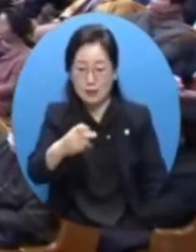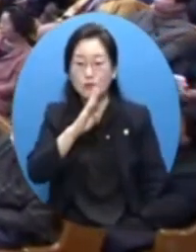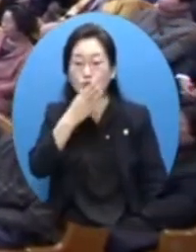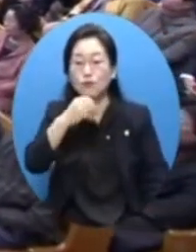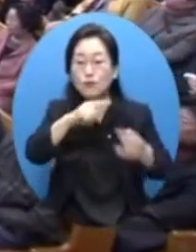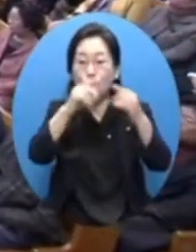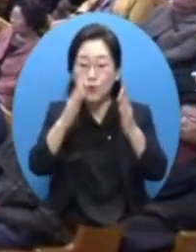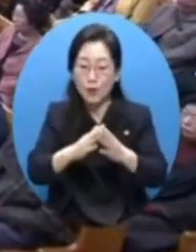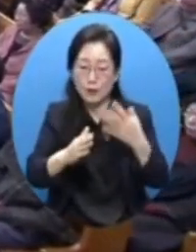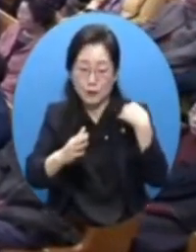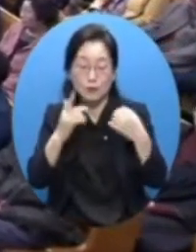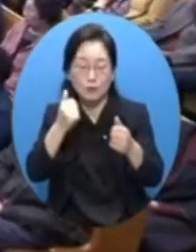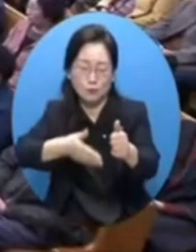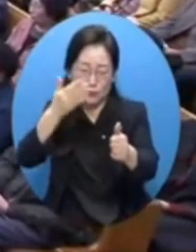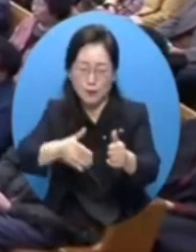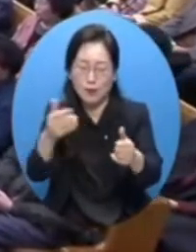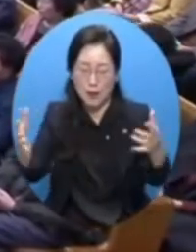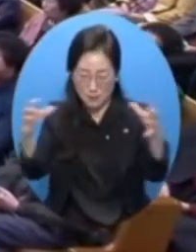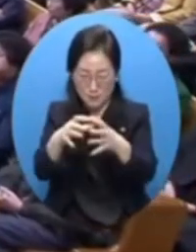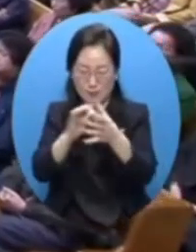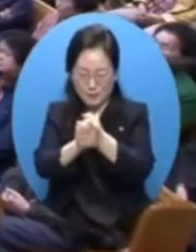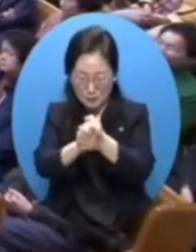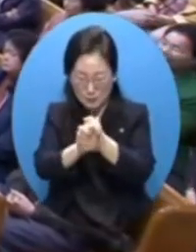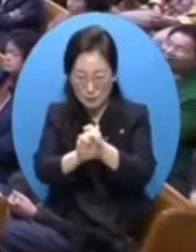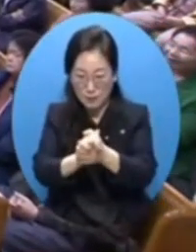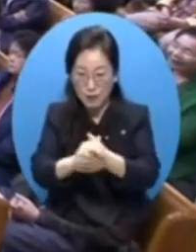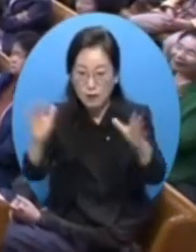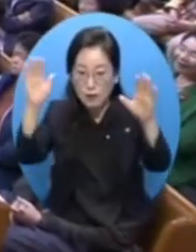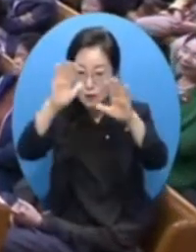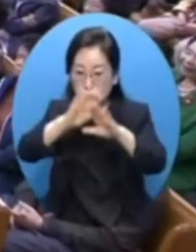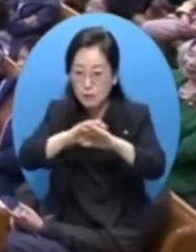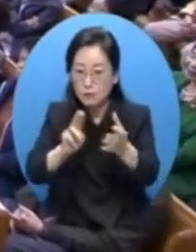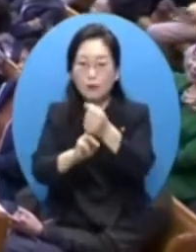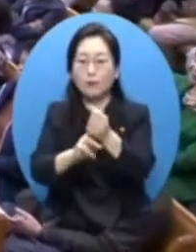기도하고 기도했는데 그날 밤에 기적이 일어났습니다.